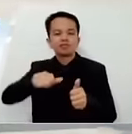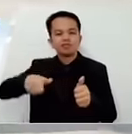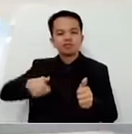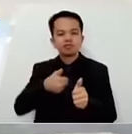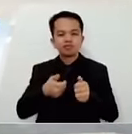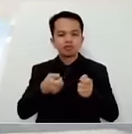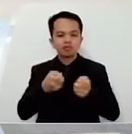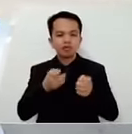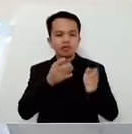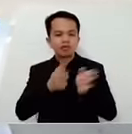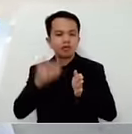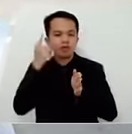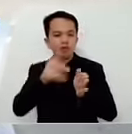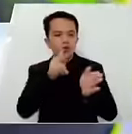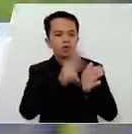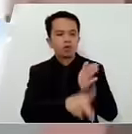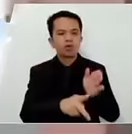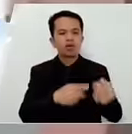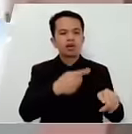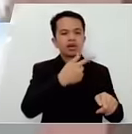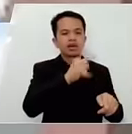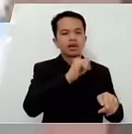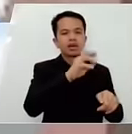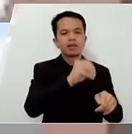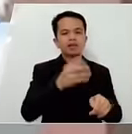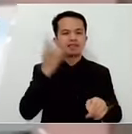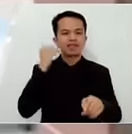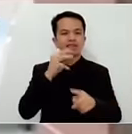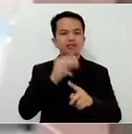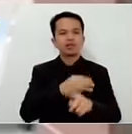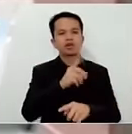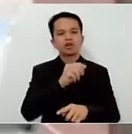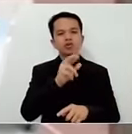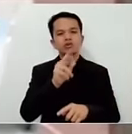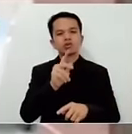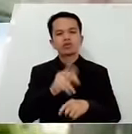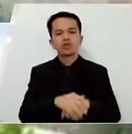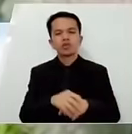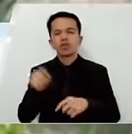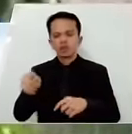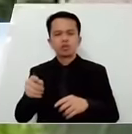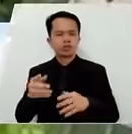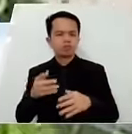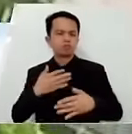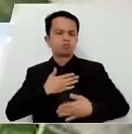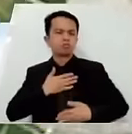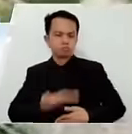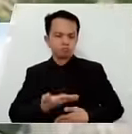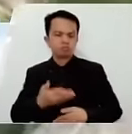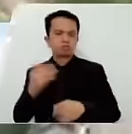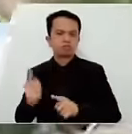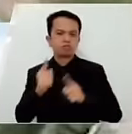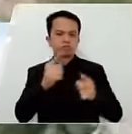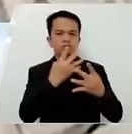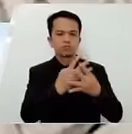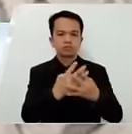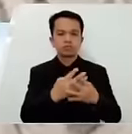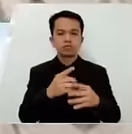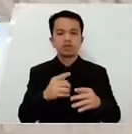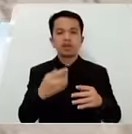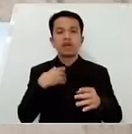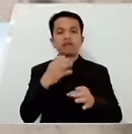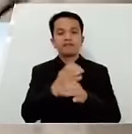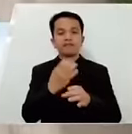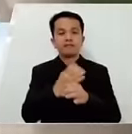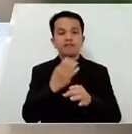na iba pa noong March 2023. Mapayapa namang sumama si Teves sa arresting team. Isinakay siya sa nakaantabay na pickup bago